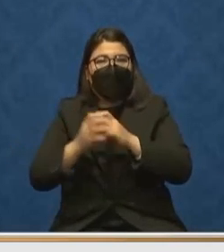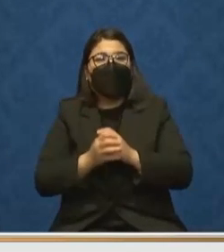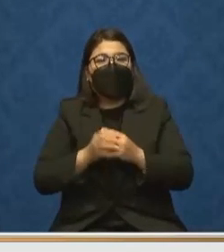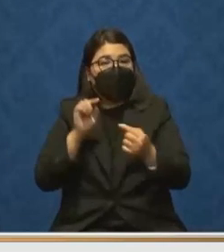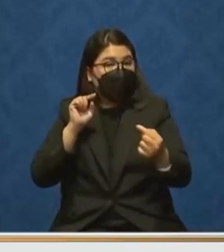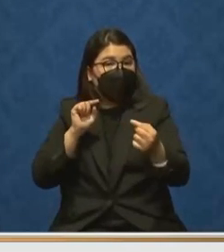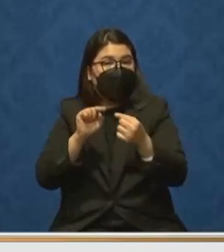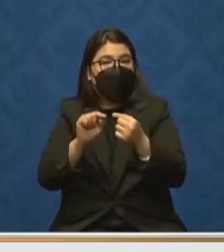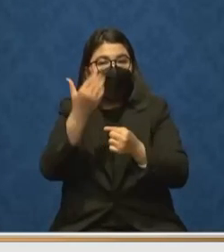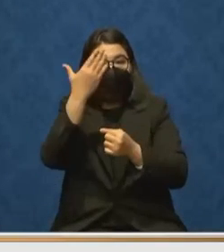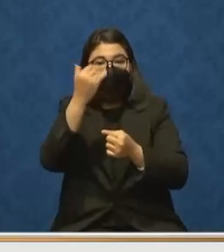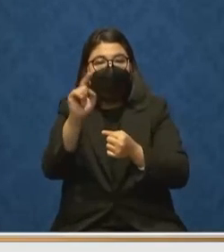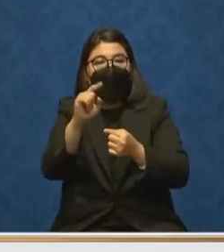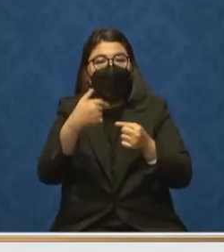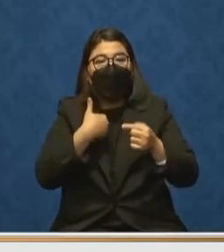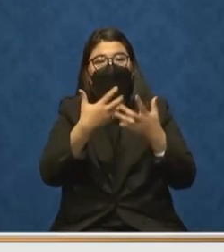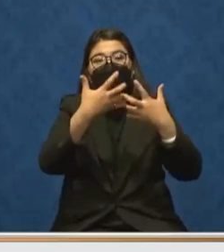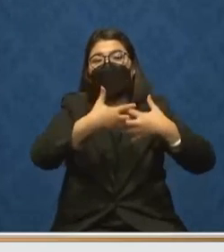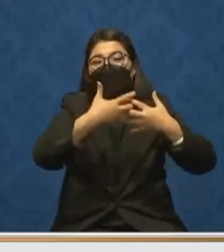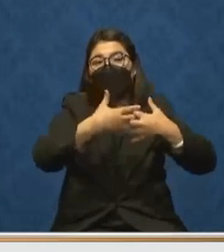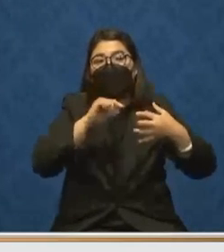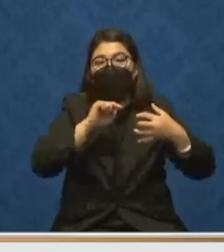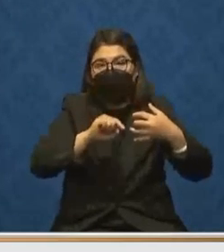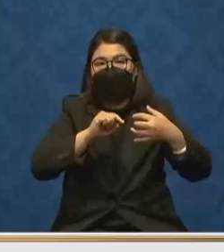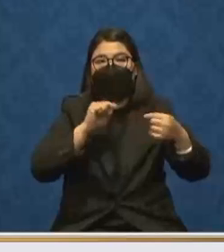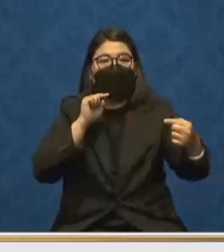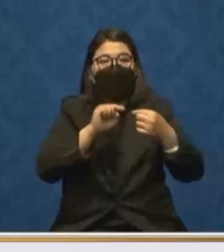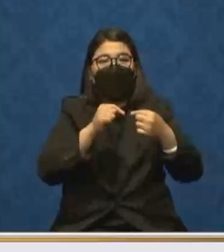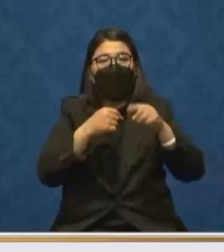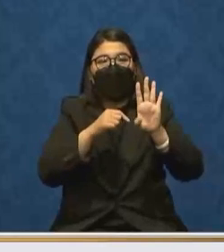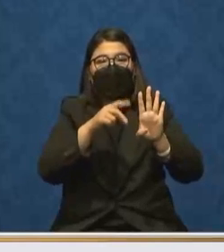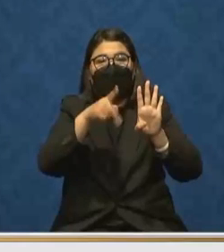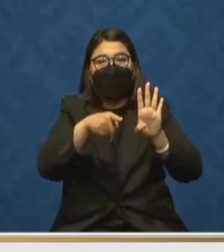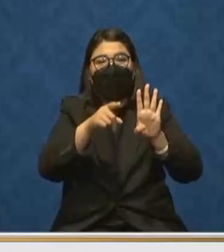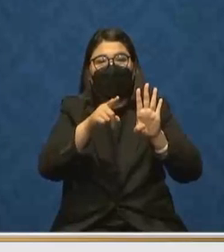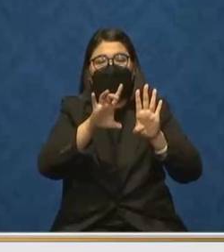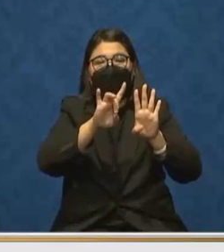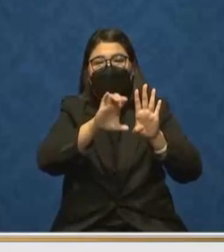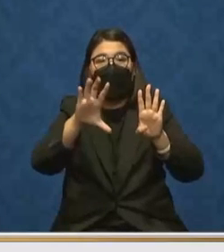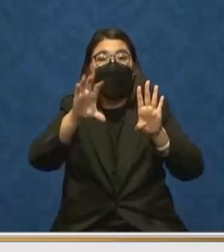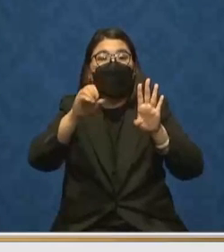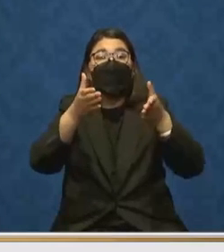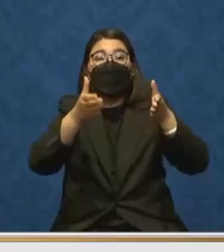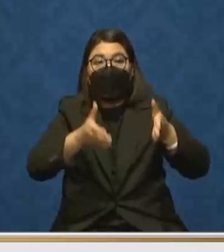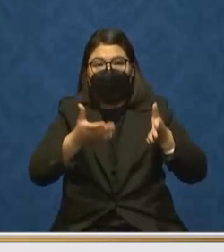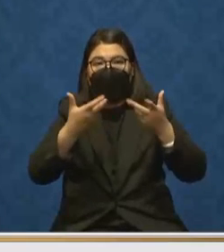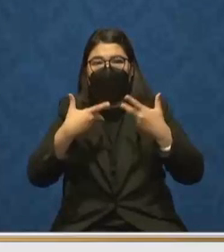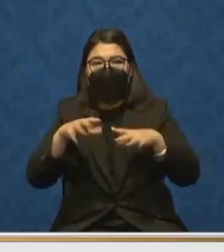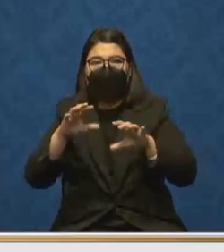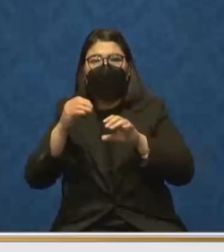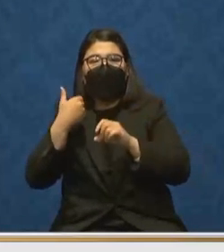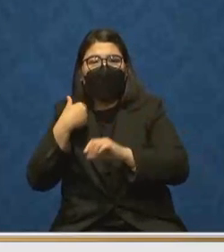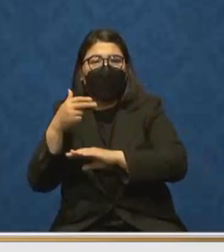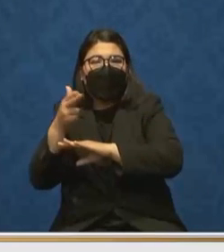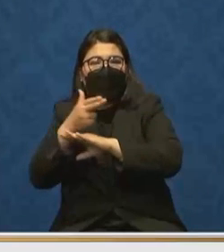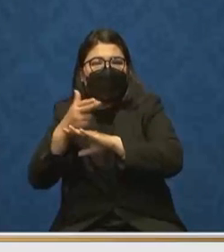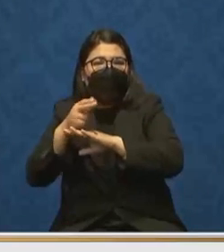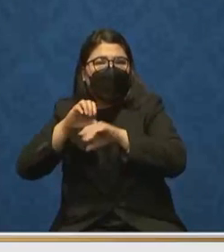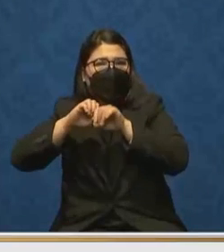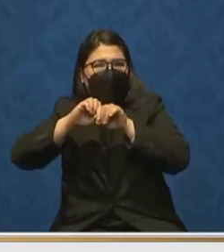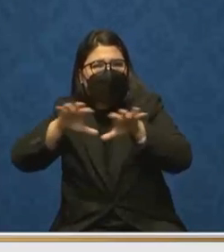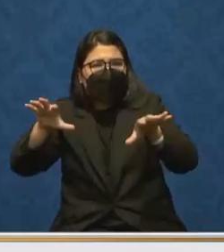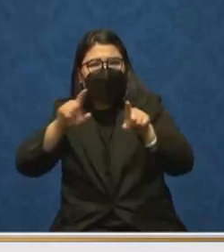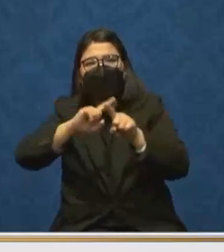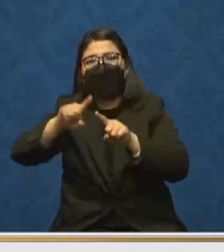พื่อรองรับอุตสาหกรรมเป้าหมายไม่น้อยกว่า 4,850 คนและการถ่ายทอดเทคโนโลยีเกษตรสมัยใหม่และเกษตรอัจฉ